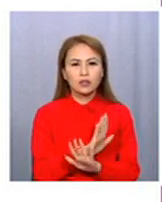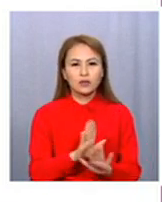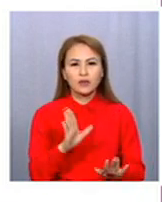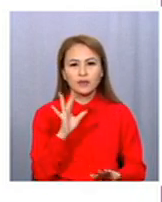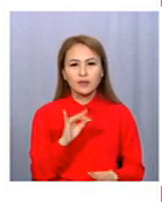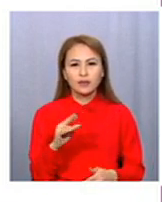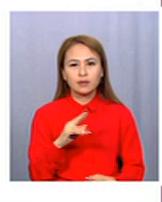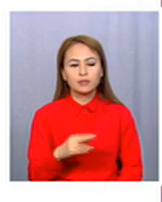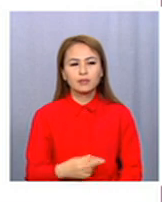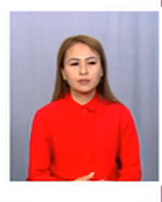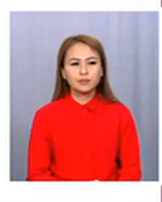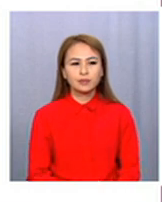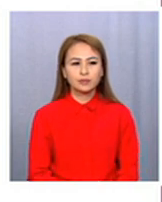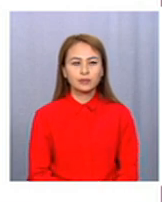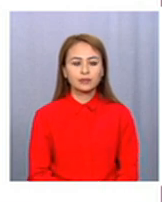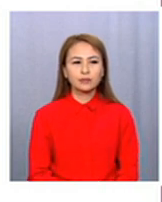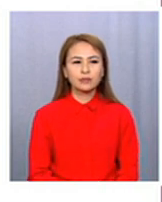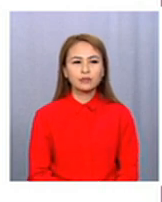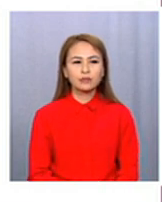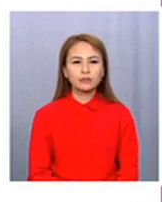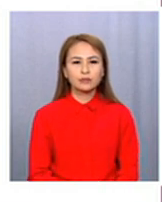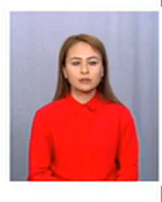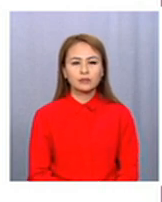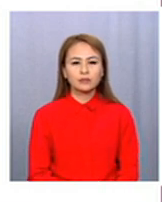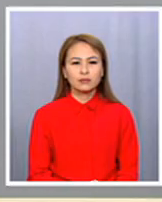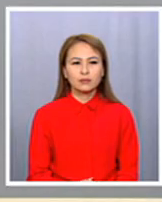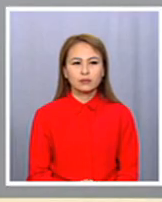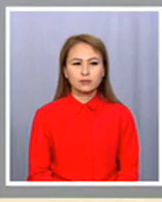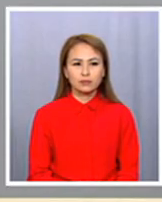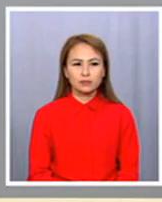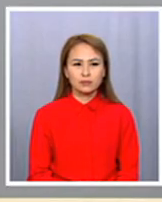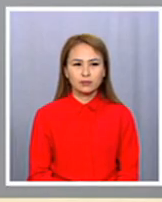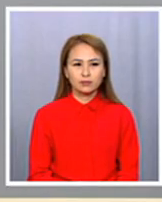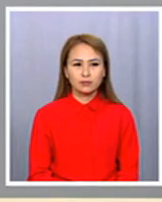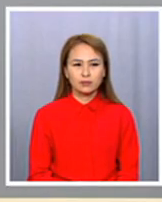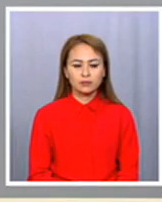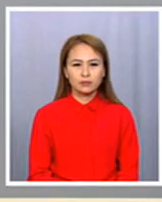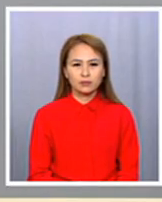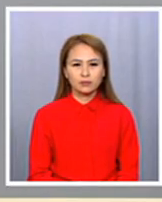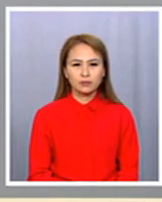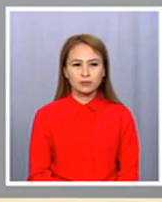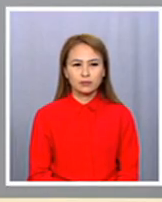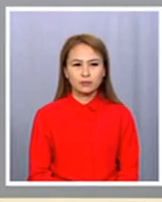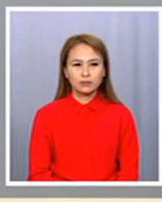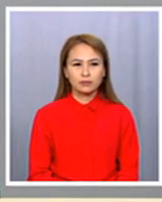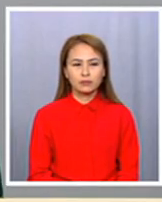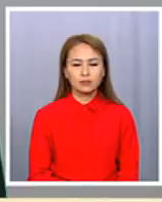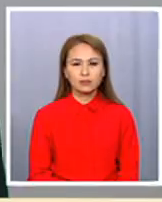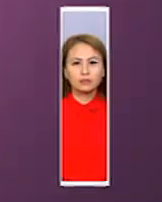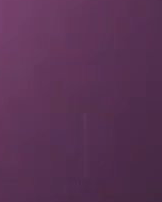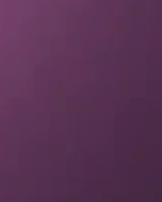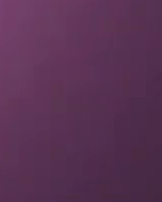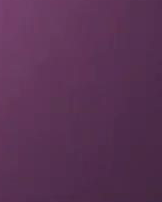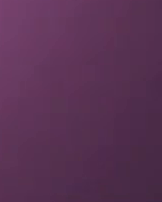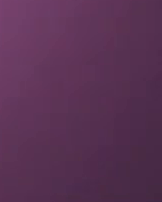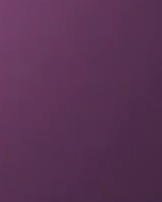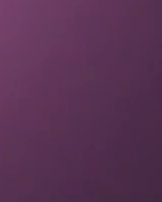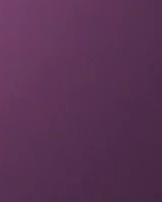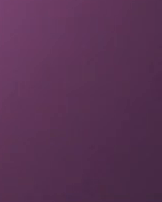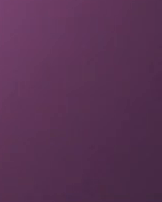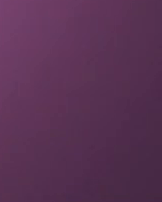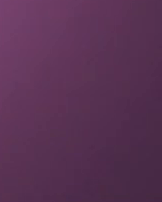несовершенного вида. Вы большие молодцы, ребята! А наш урок подошел к концу. До свидания.